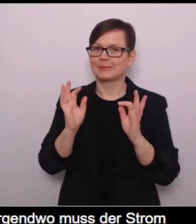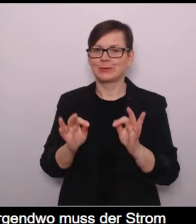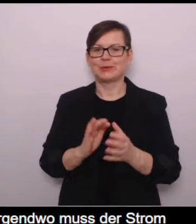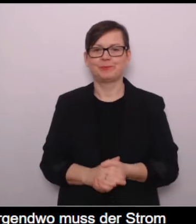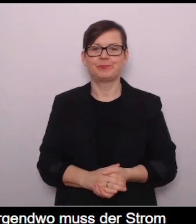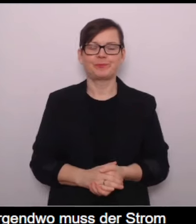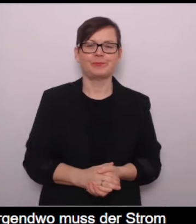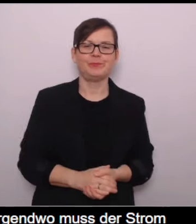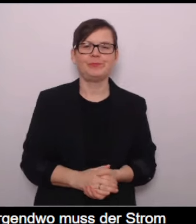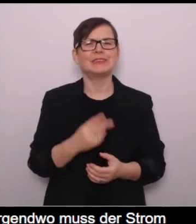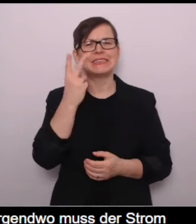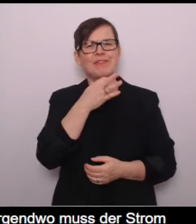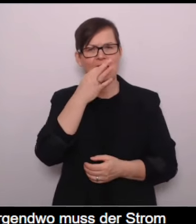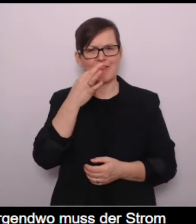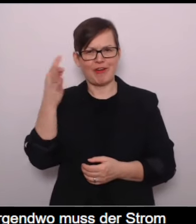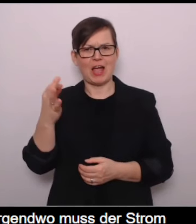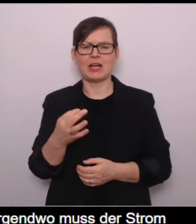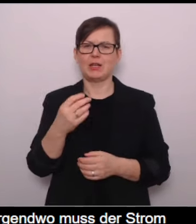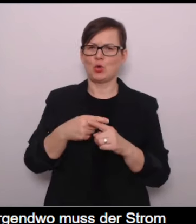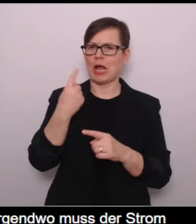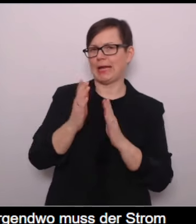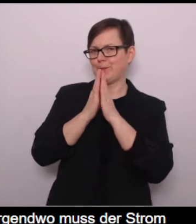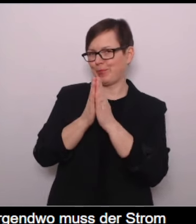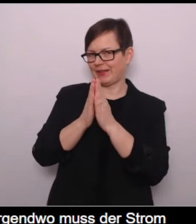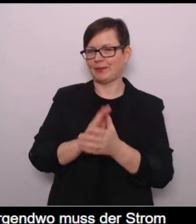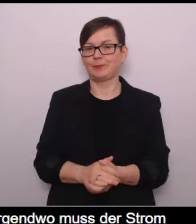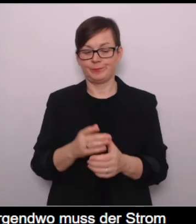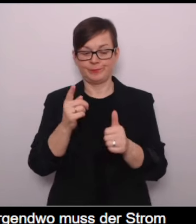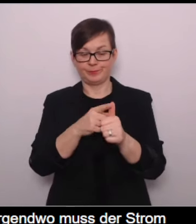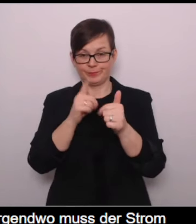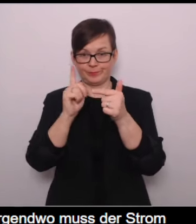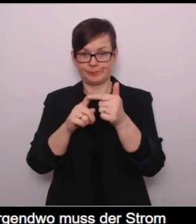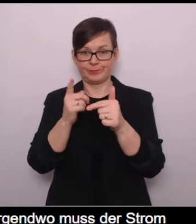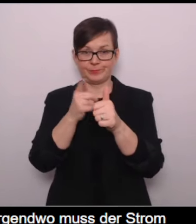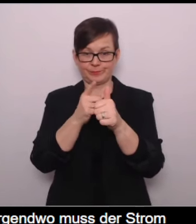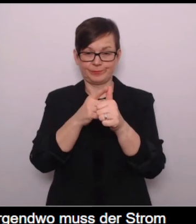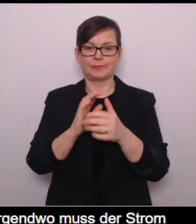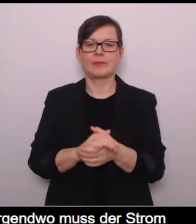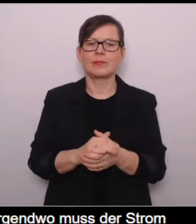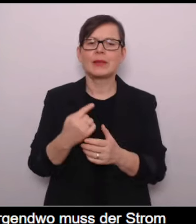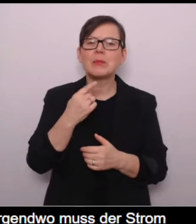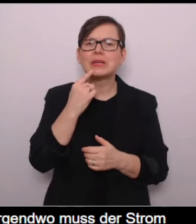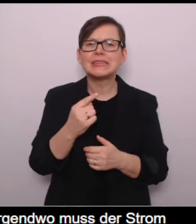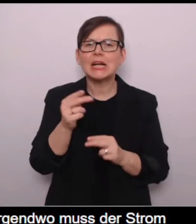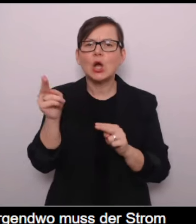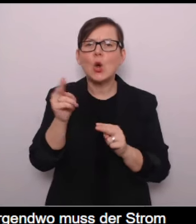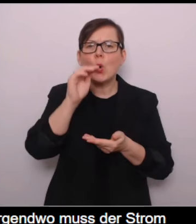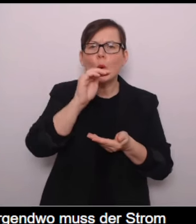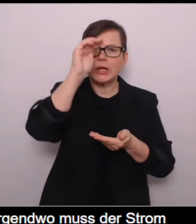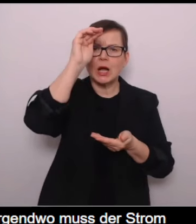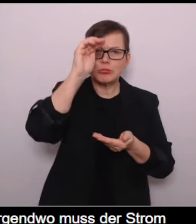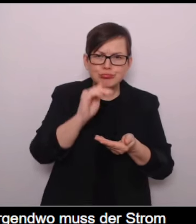Begleiter am Stream ist und hören. Mache ich, ja. Ich hätte zwei Fragen und eine Bitte.